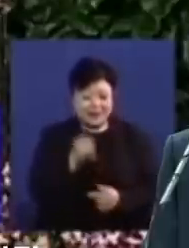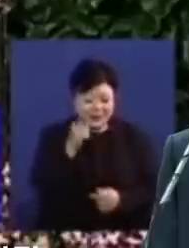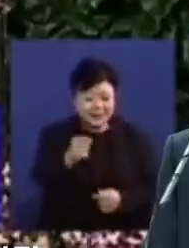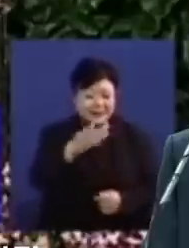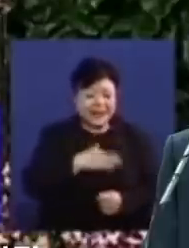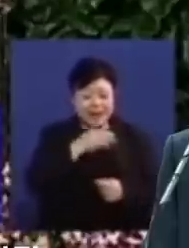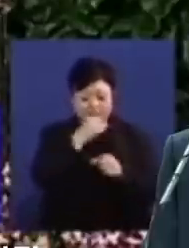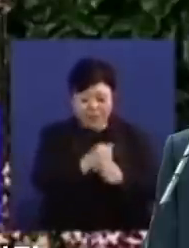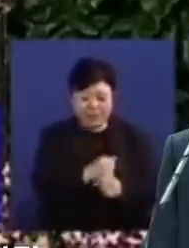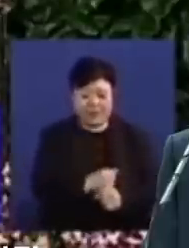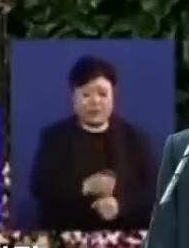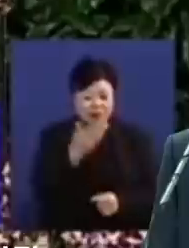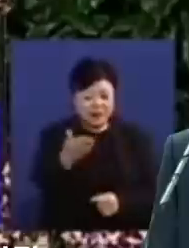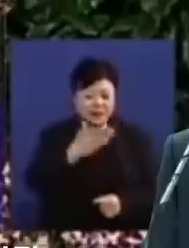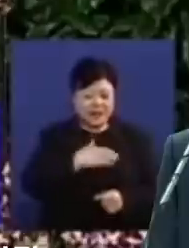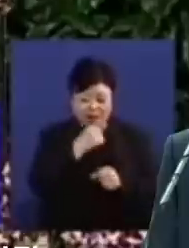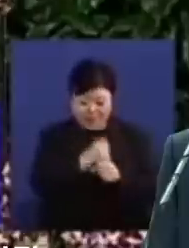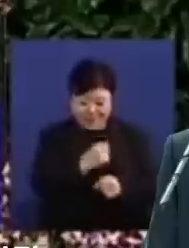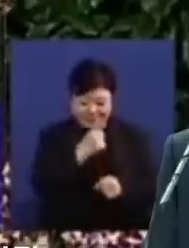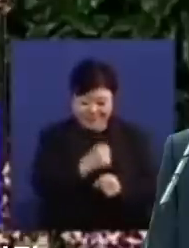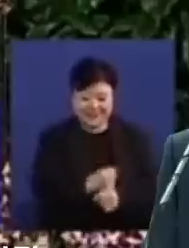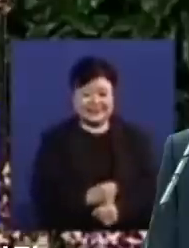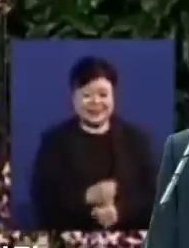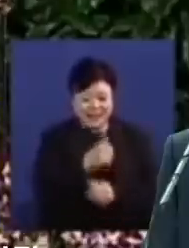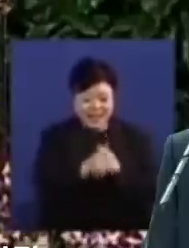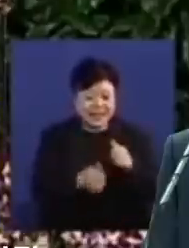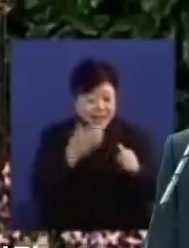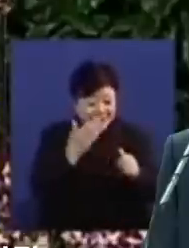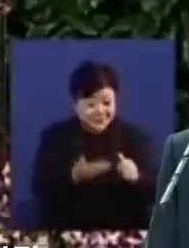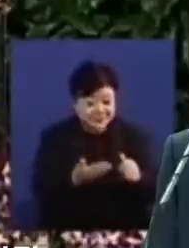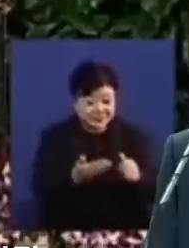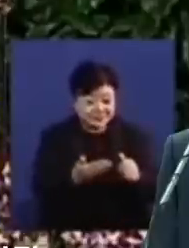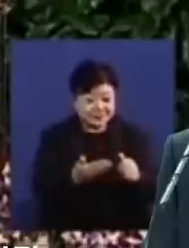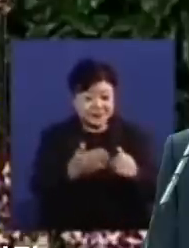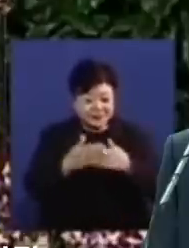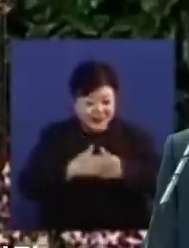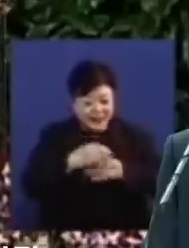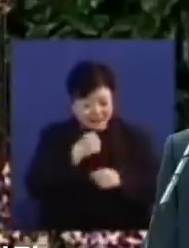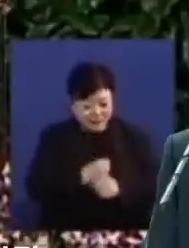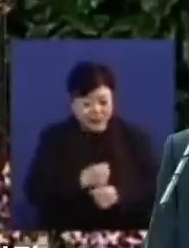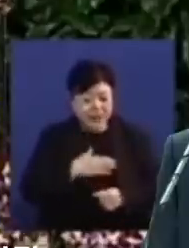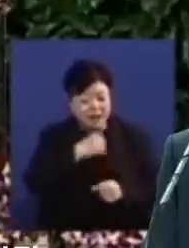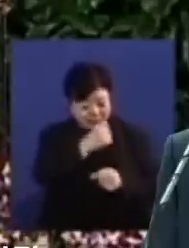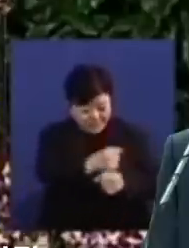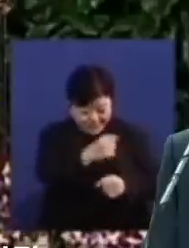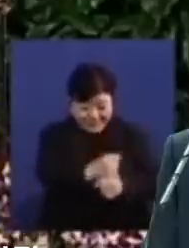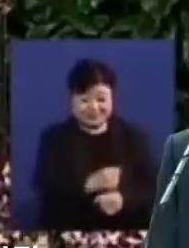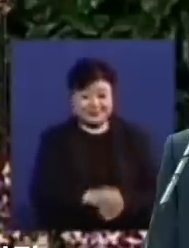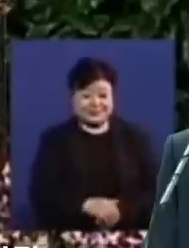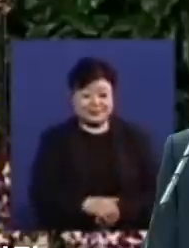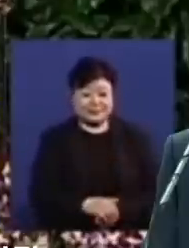내가 지었고 그를 내가 만들었느니라. 하나님이 내가 지었고 내가 만들었다.